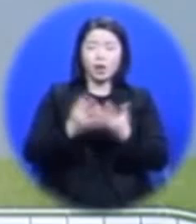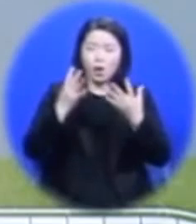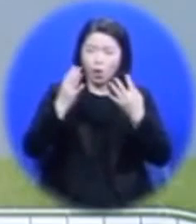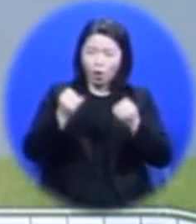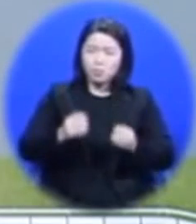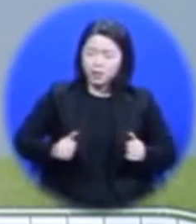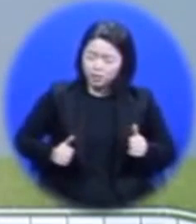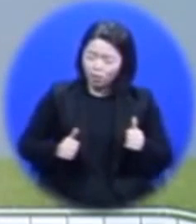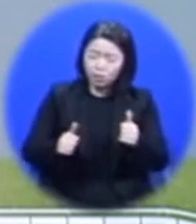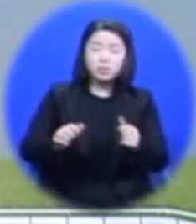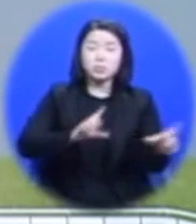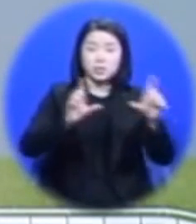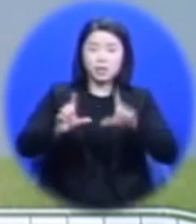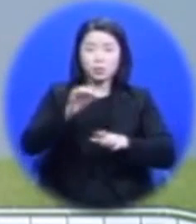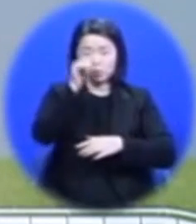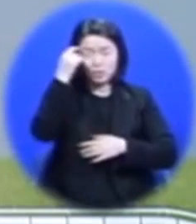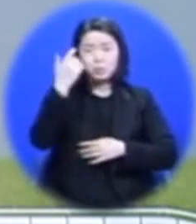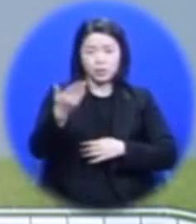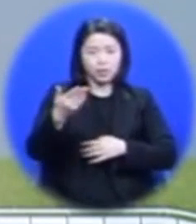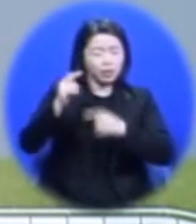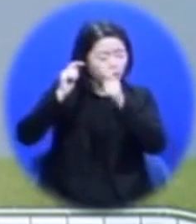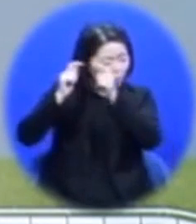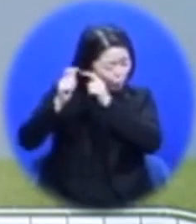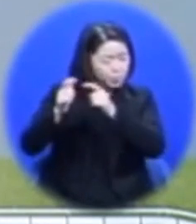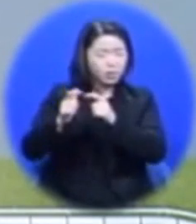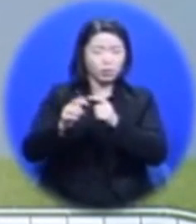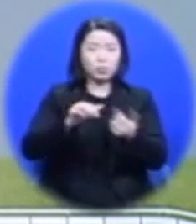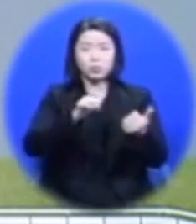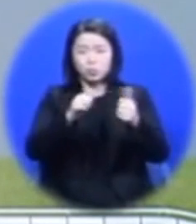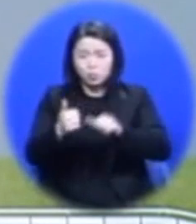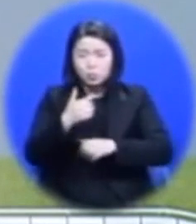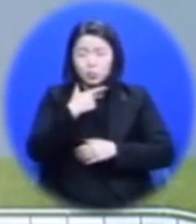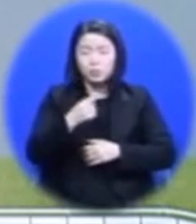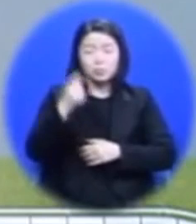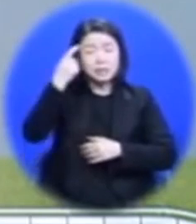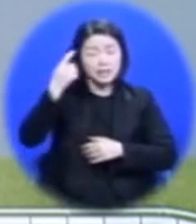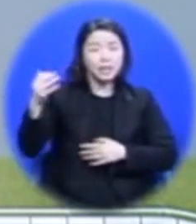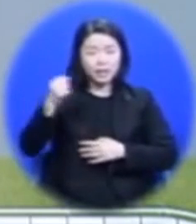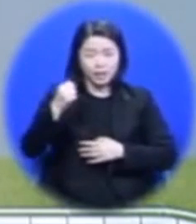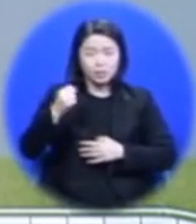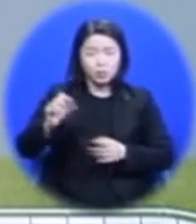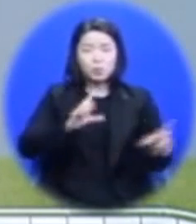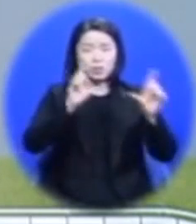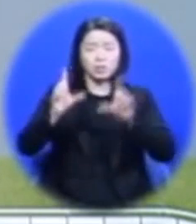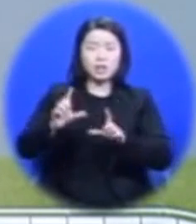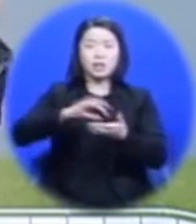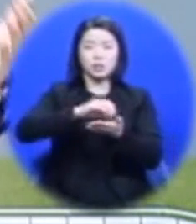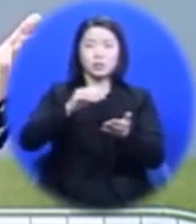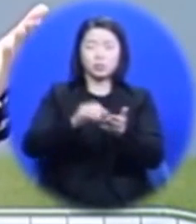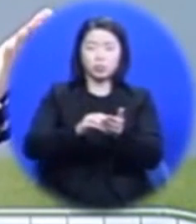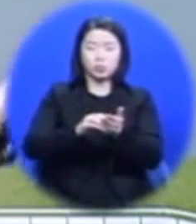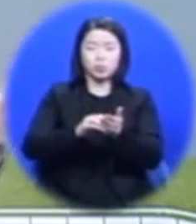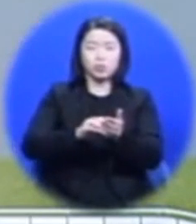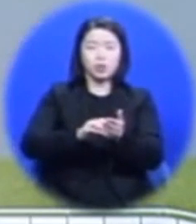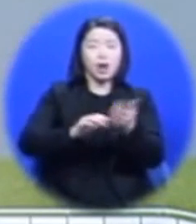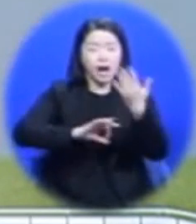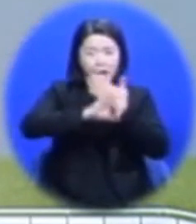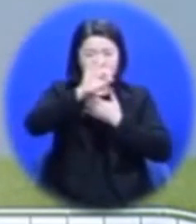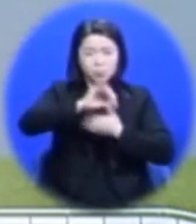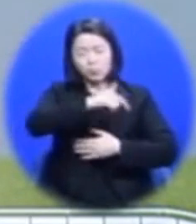얼마나 열심히 삽니까? 고민하고 정말 죽고 싶은 생각을 가지고 살 정도로 그렇게 삽니다. 아침부터